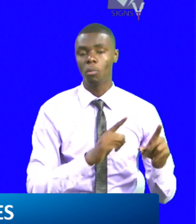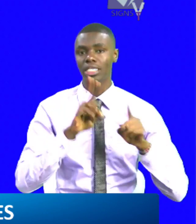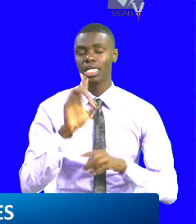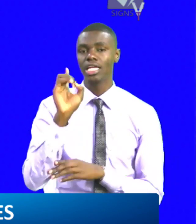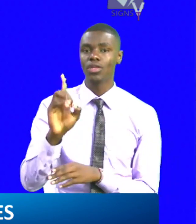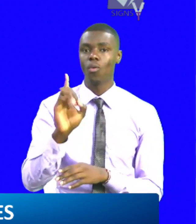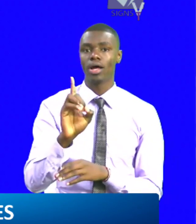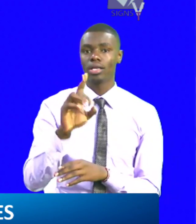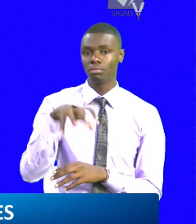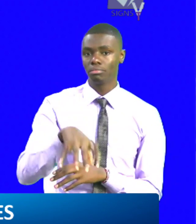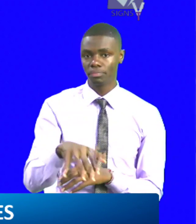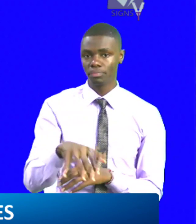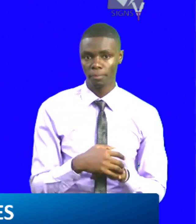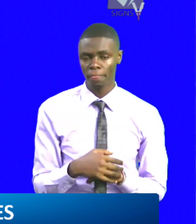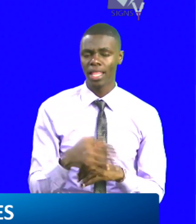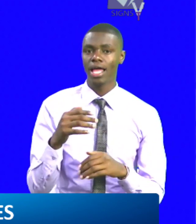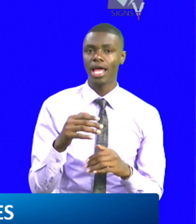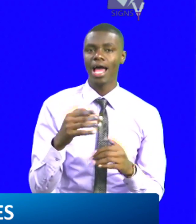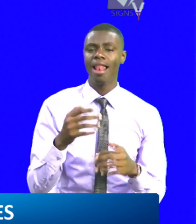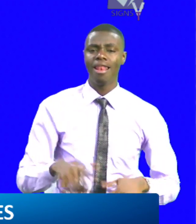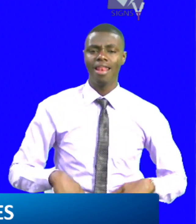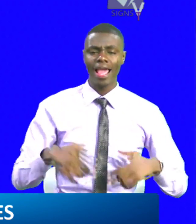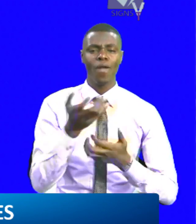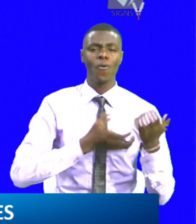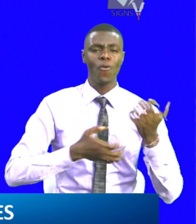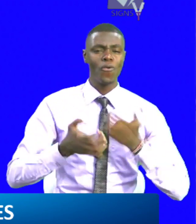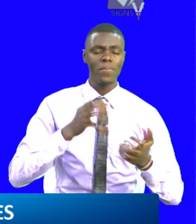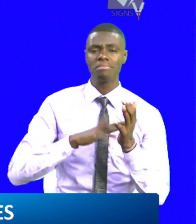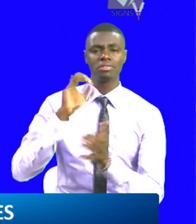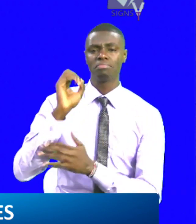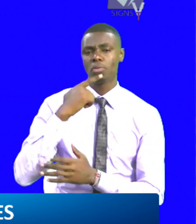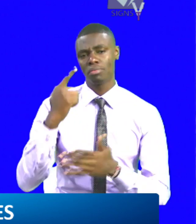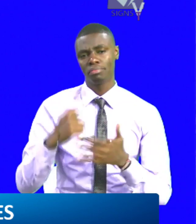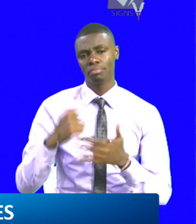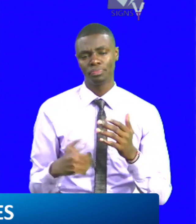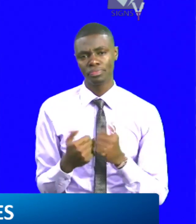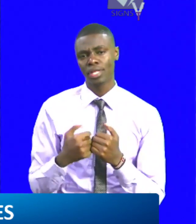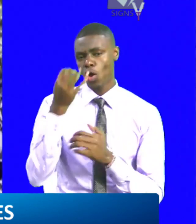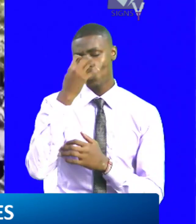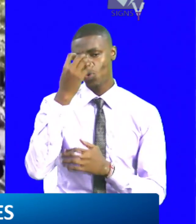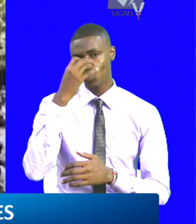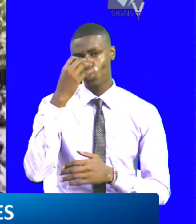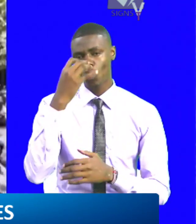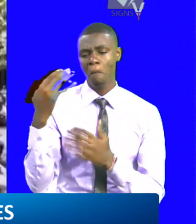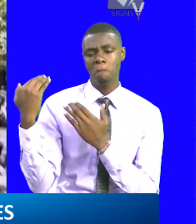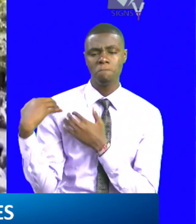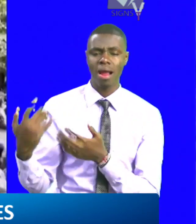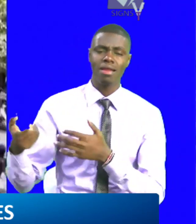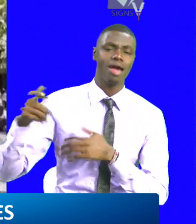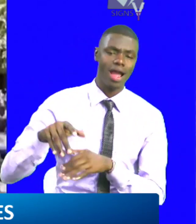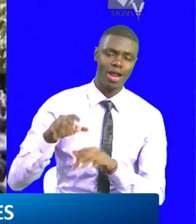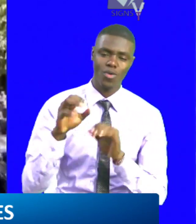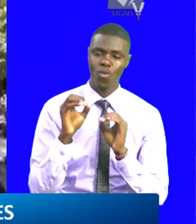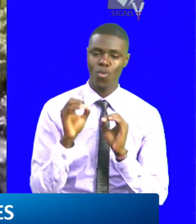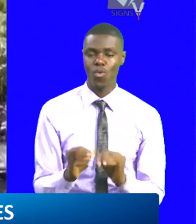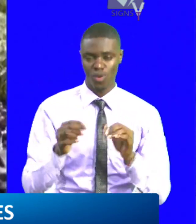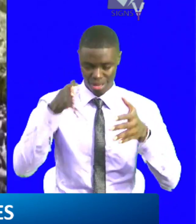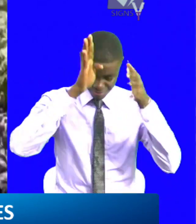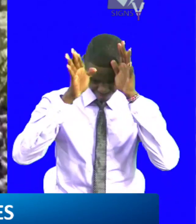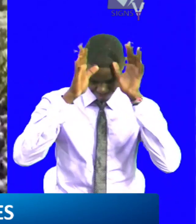One way to do this is to carpool. Let us arrange to make regular journeys in a single vehicle